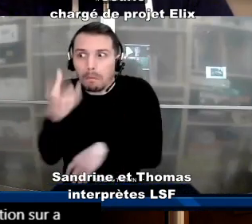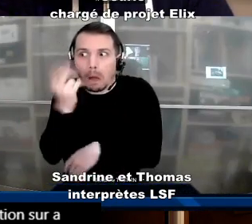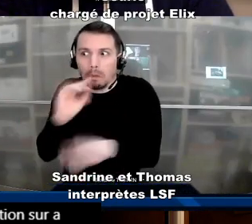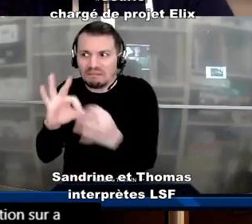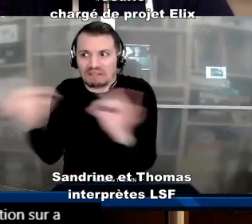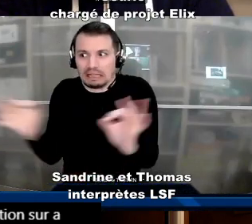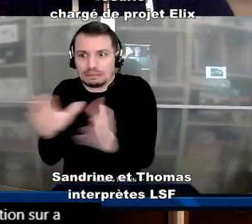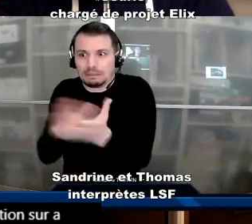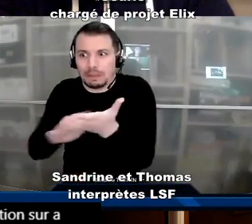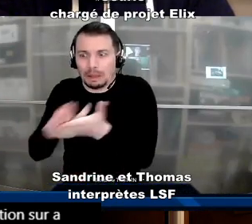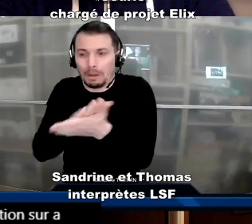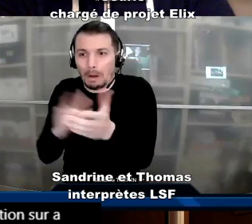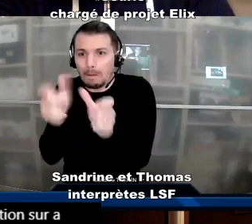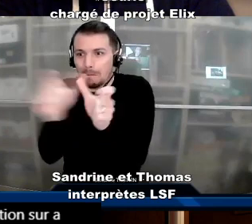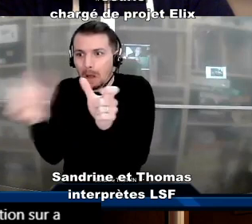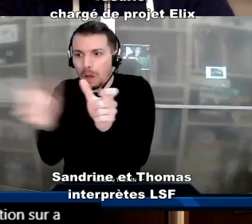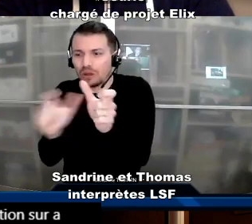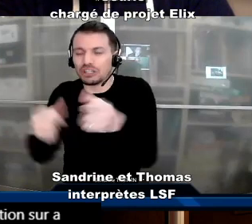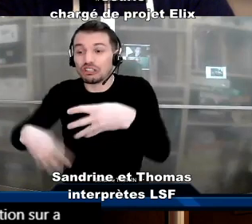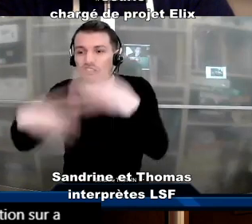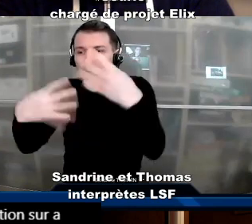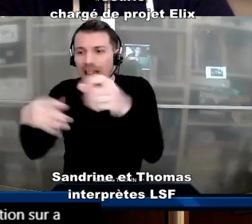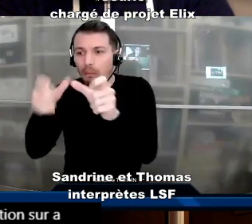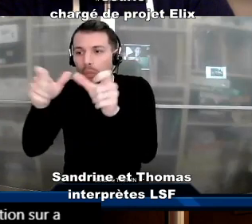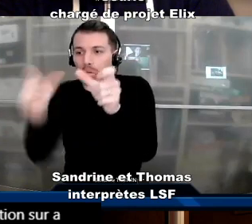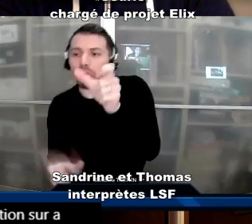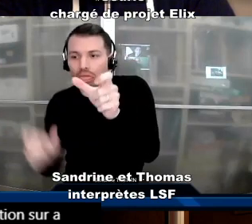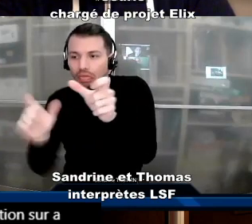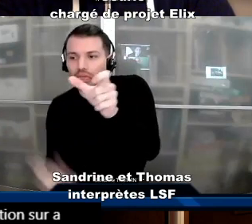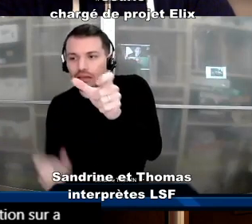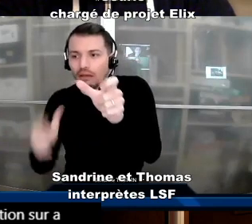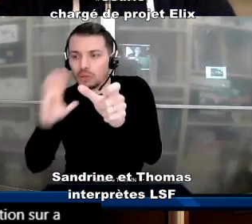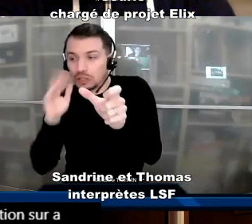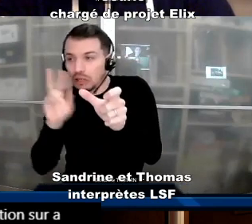formulation. Il y a des mots qui sautent des fois sur le chat. Mais il y a...